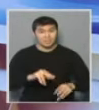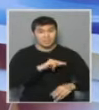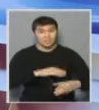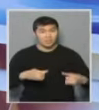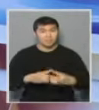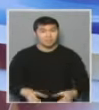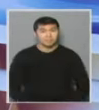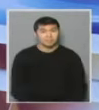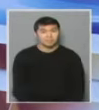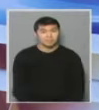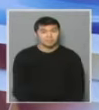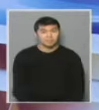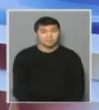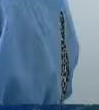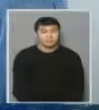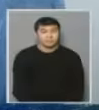коммуникации.